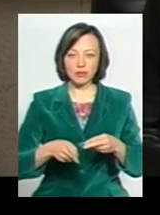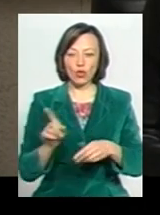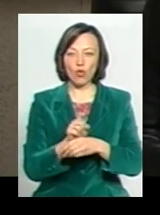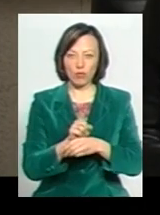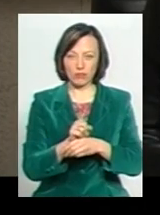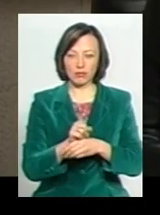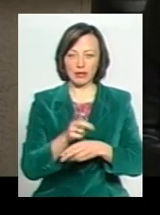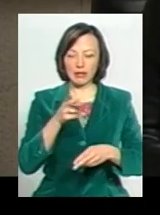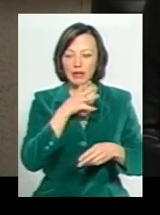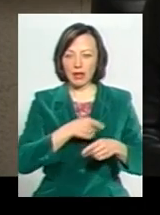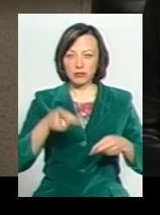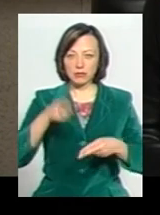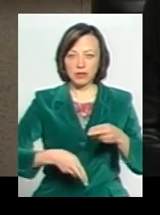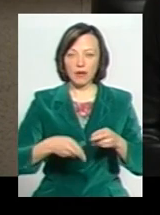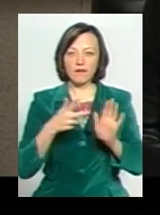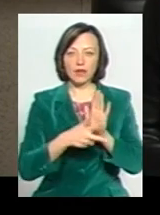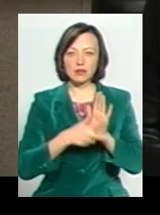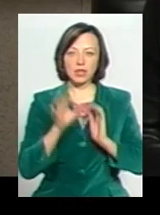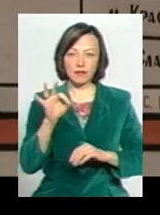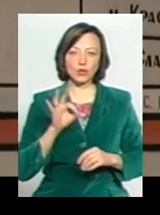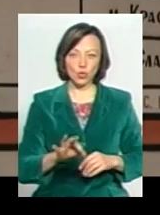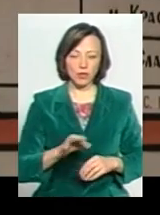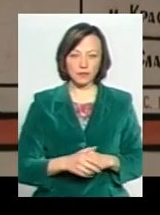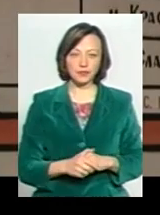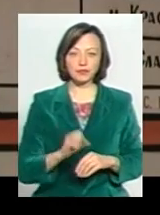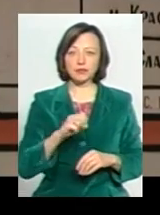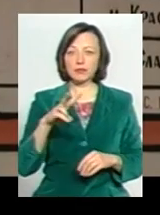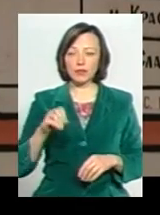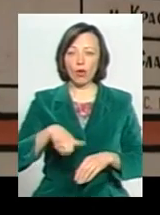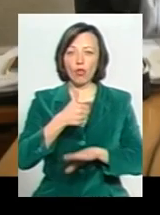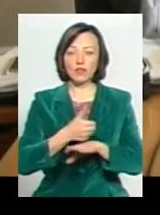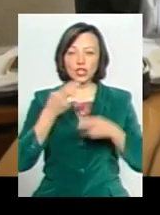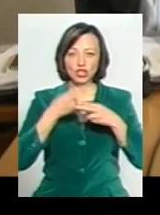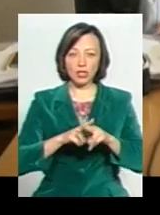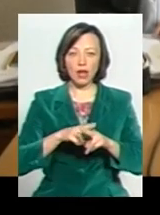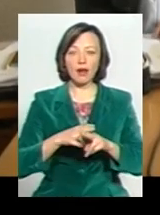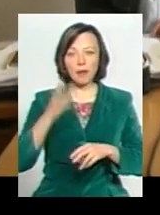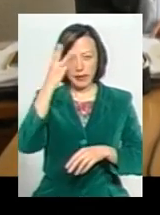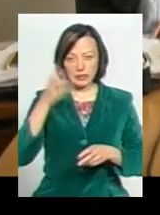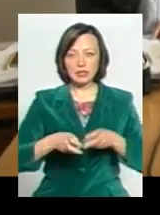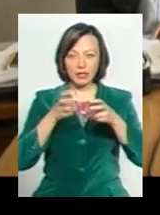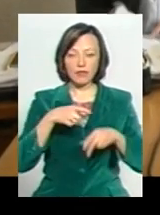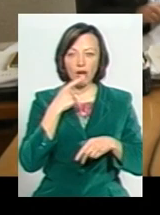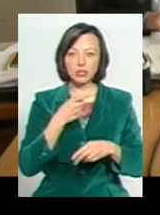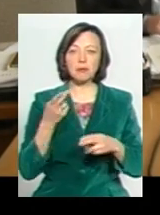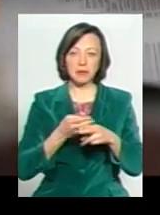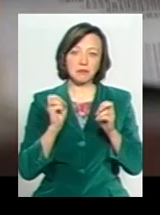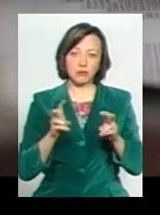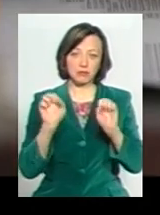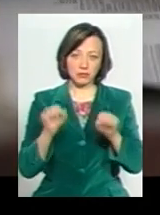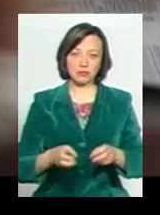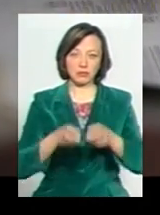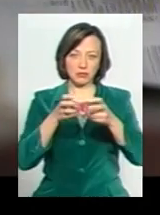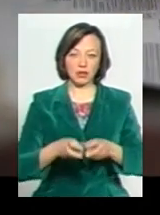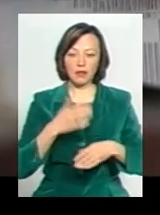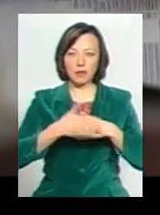нормативний термін порядка 80%. Проте головний інженер «Хмельницькліфту» гарантує безпеку саме цих підйомників, принаймні